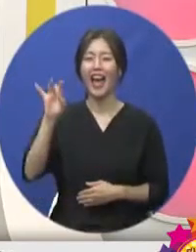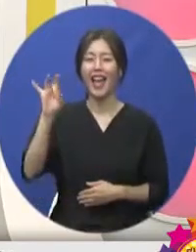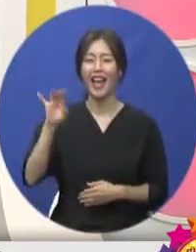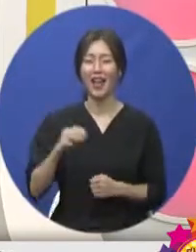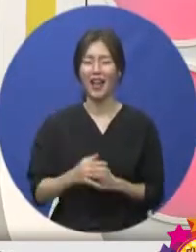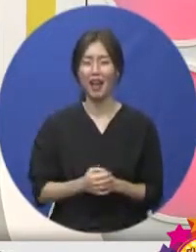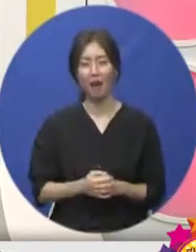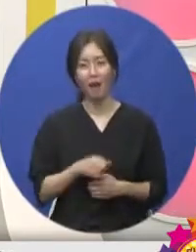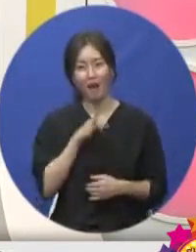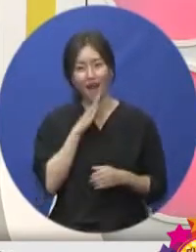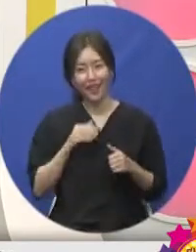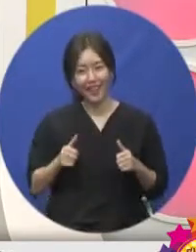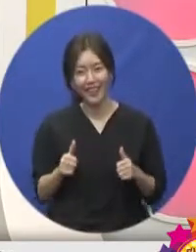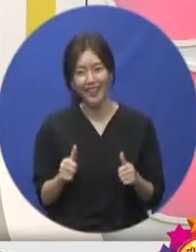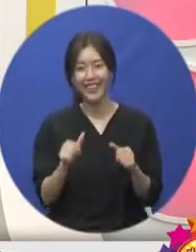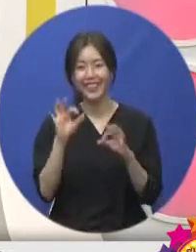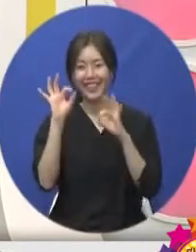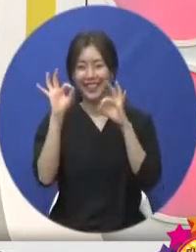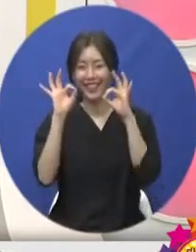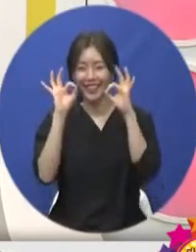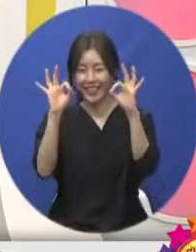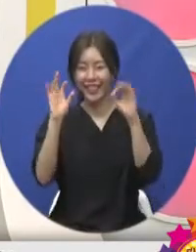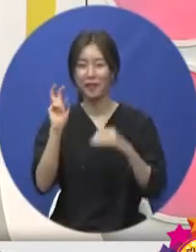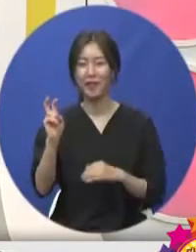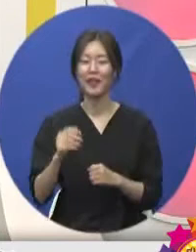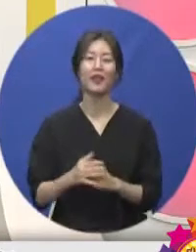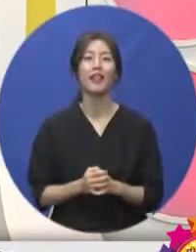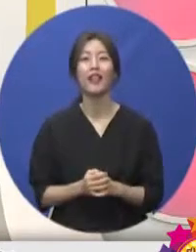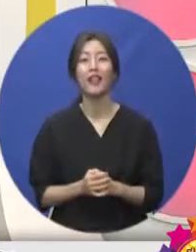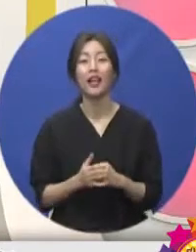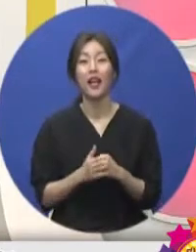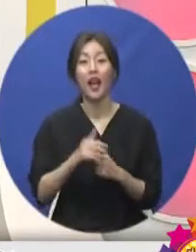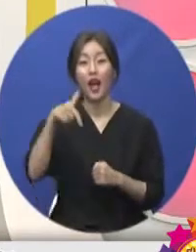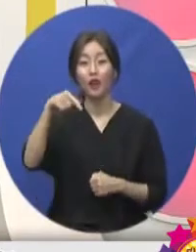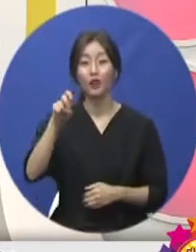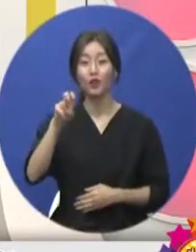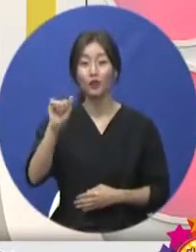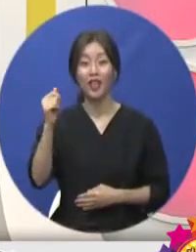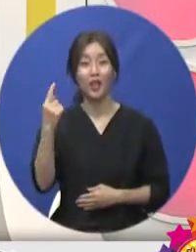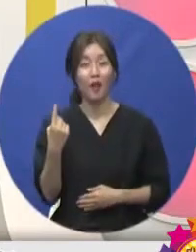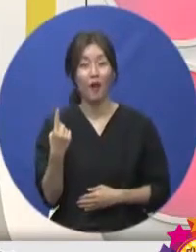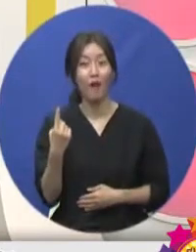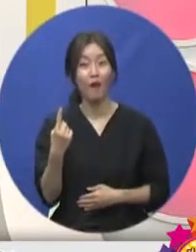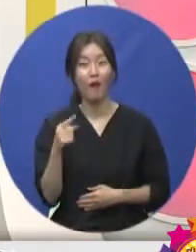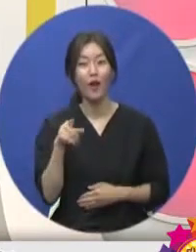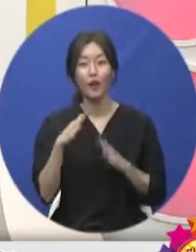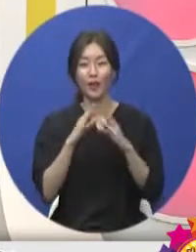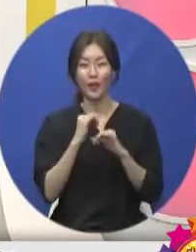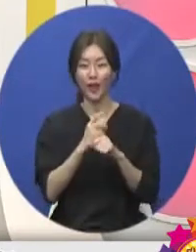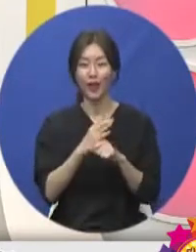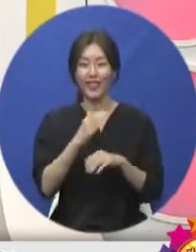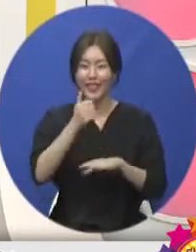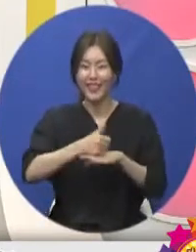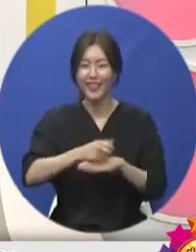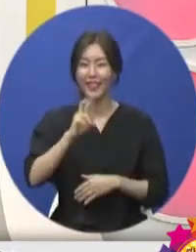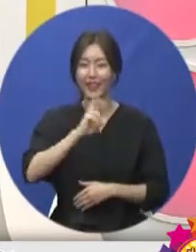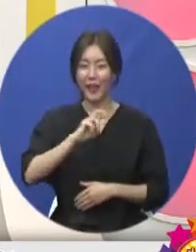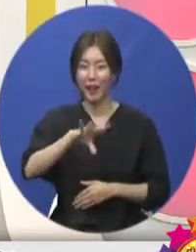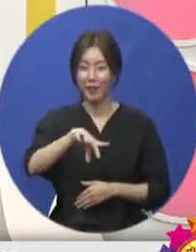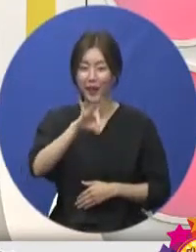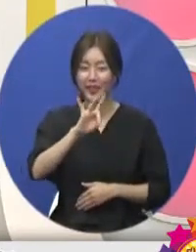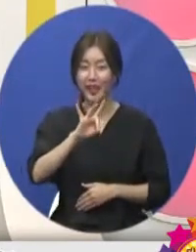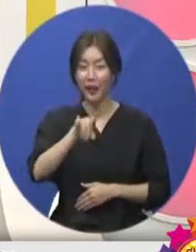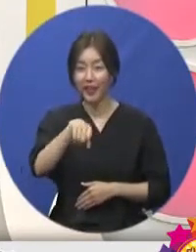아버님이 열심히 시청하고 계신 게 맞아요. 예. 여튼 아버님. 예. 구미호 주소는 일단 아버님 노래 듣고 나서 가르쳐 드릴게요. 일단 노래에 집중해서